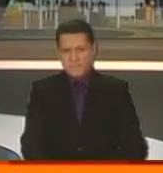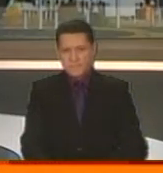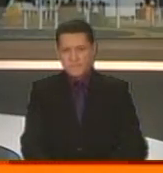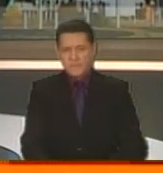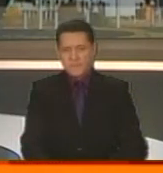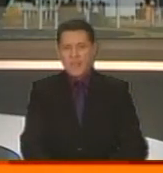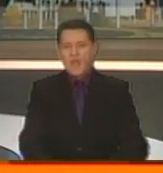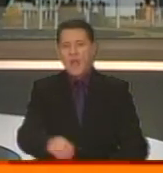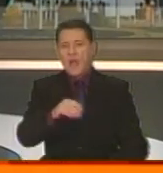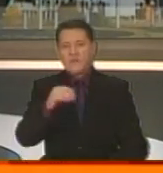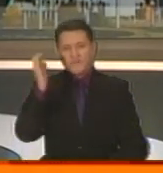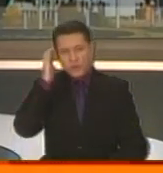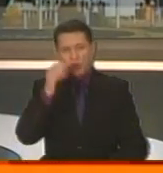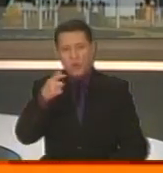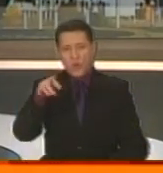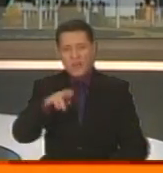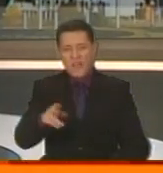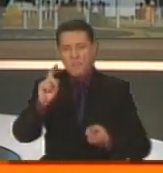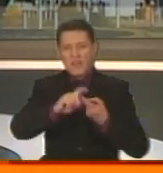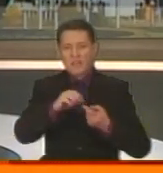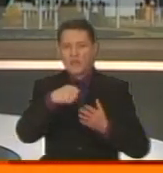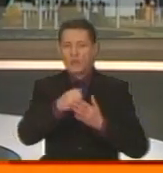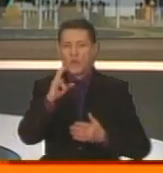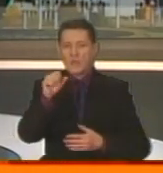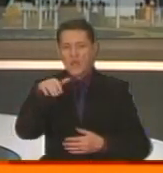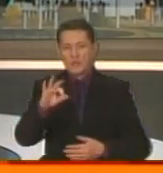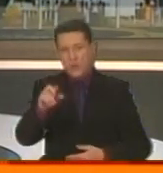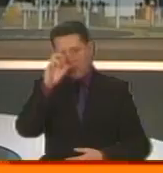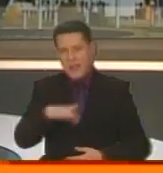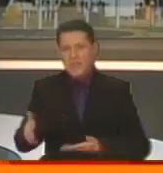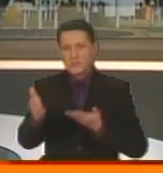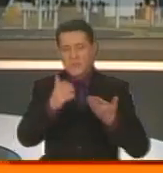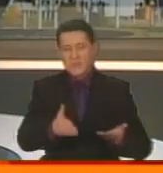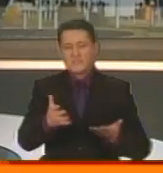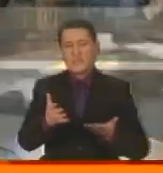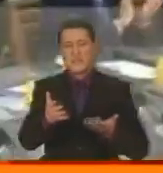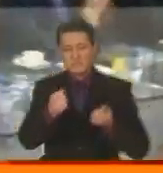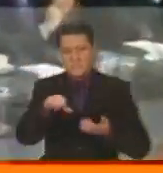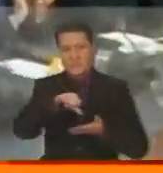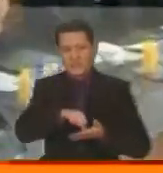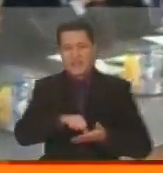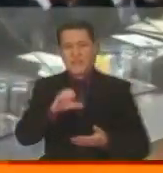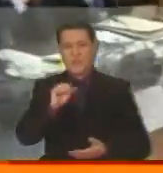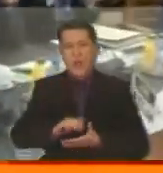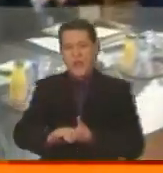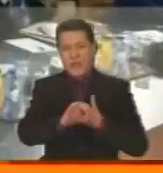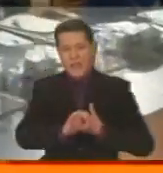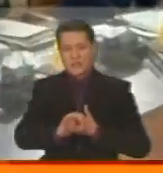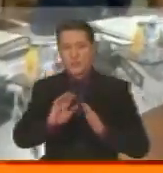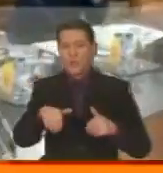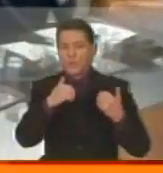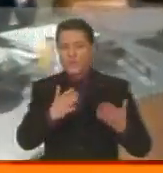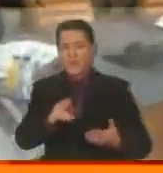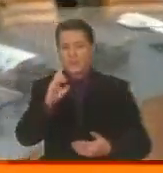Попри спротив Росії, Чорногорія приєднується до НАТО. Країну офіційно запросили стати членкиною Альянсу. Це пропонування до Чорногорії в